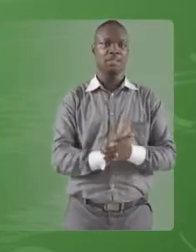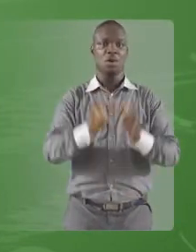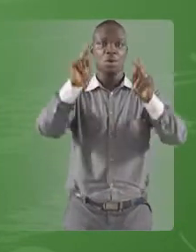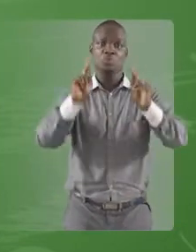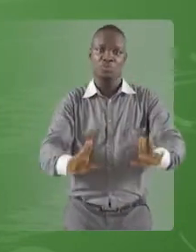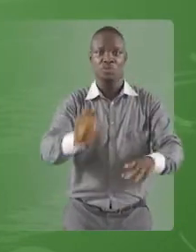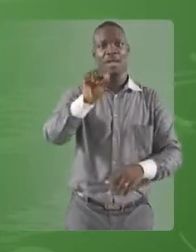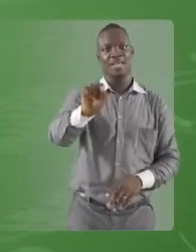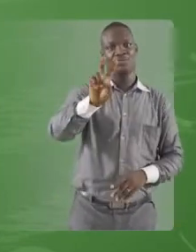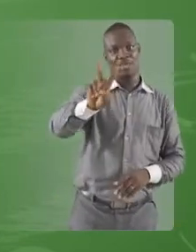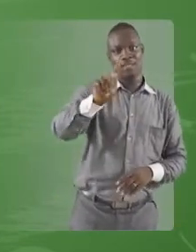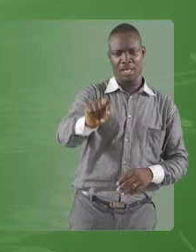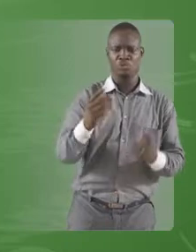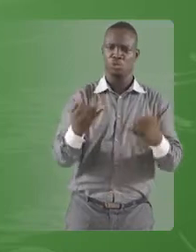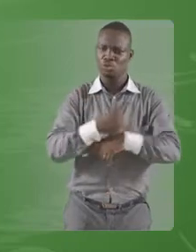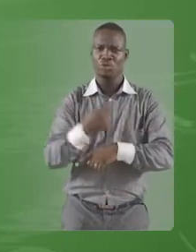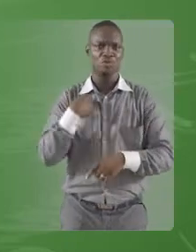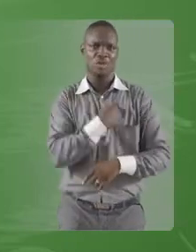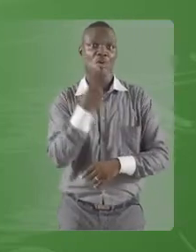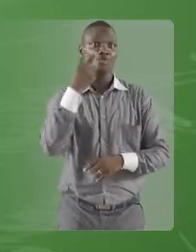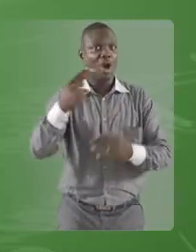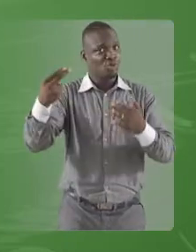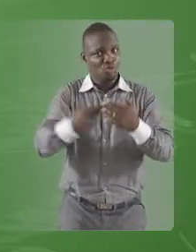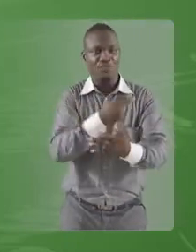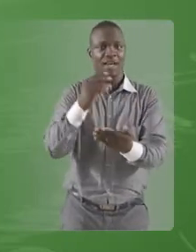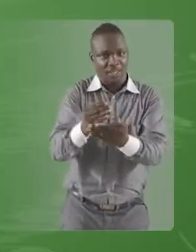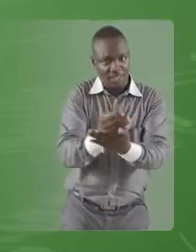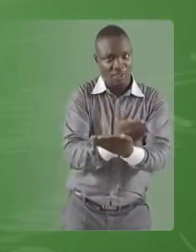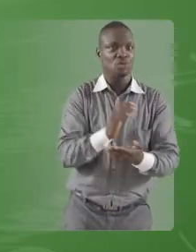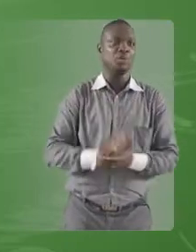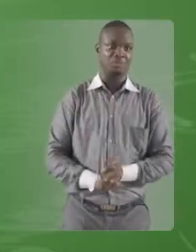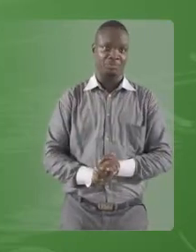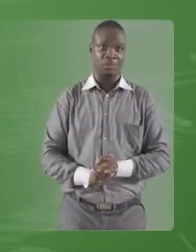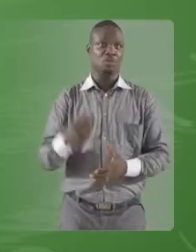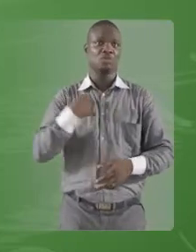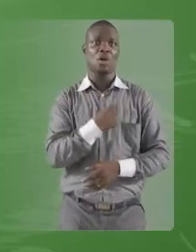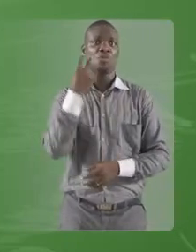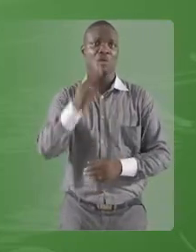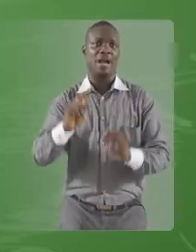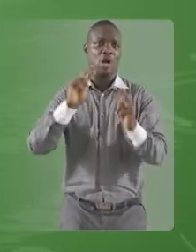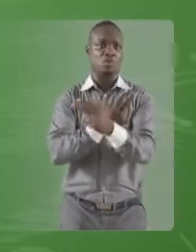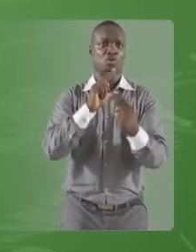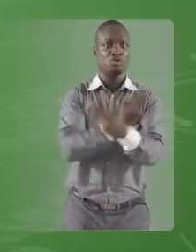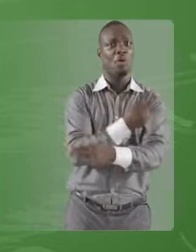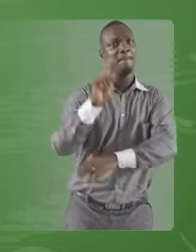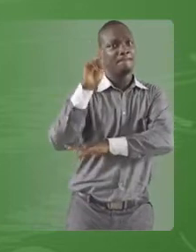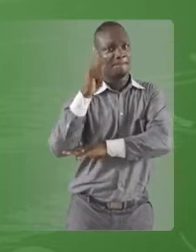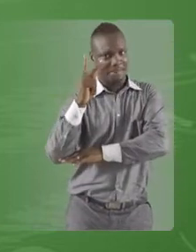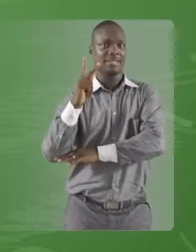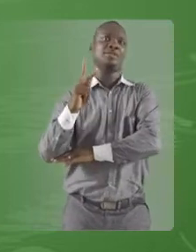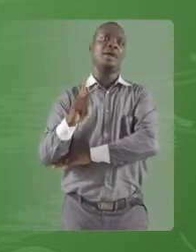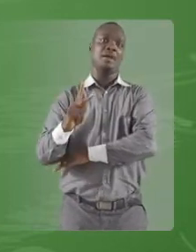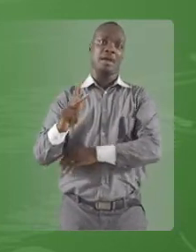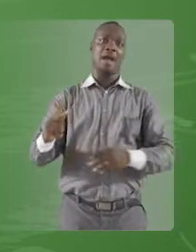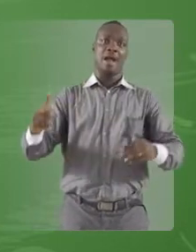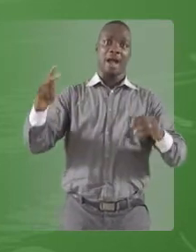découvrir ensemble une nouvelle leçon, la reproduction chez les plantes à fleurs. Alors, la plante sert